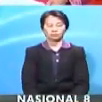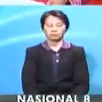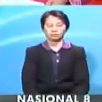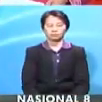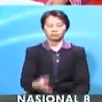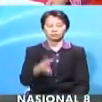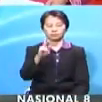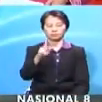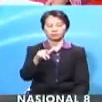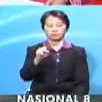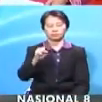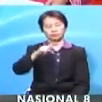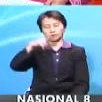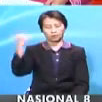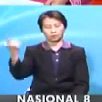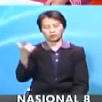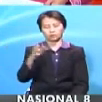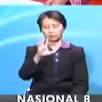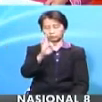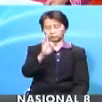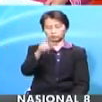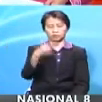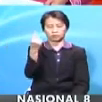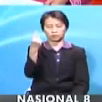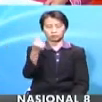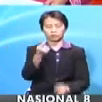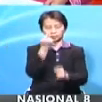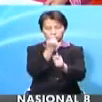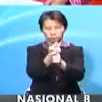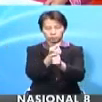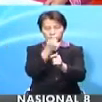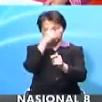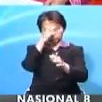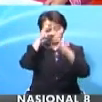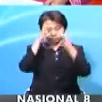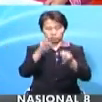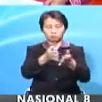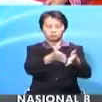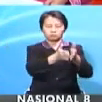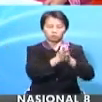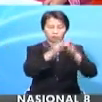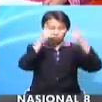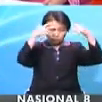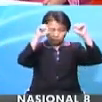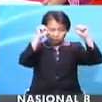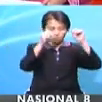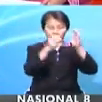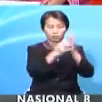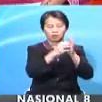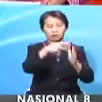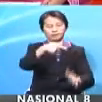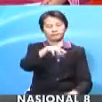dalam case broosingan 9 November ini ditetapkan bagi keputusan permohonan presiden